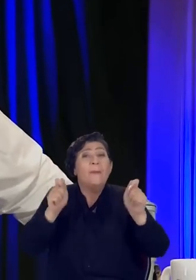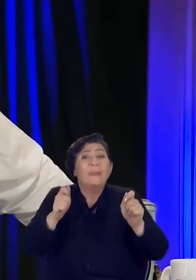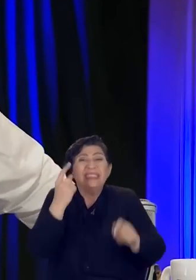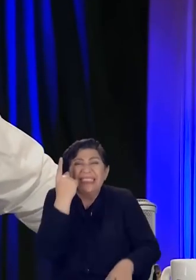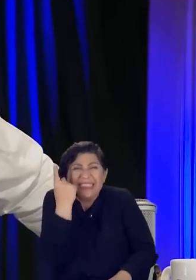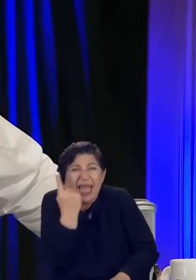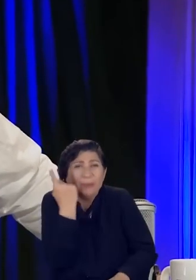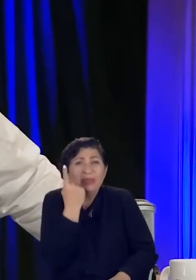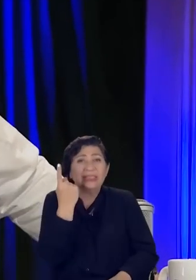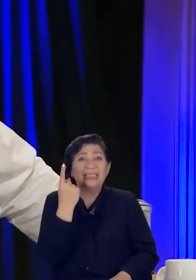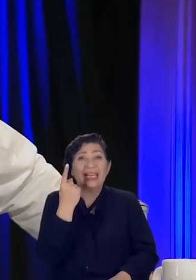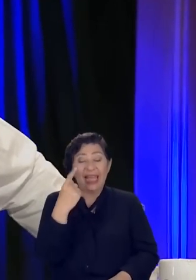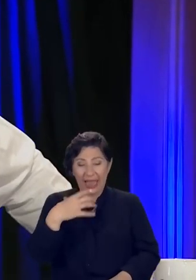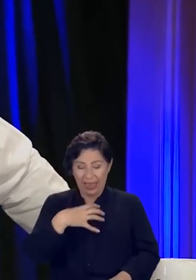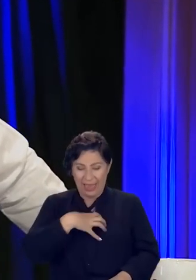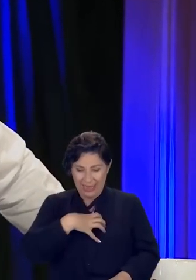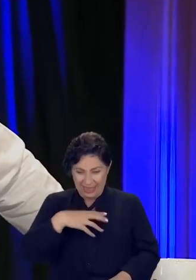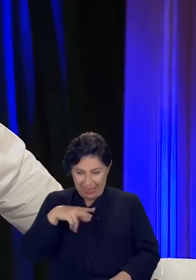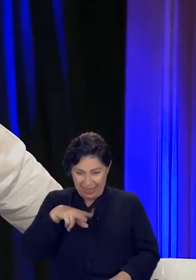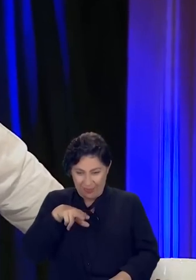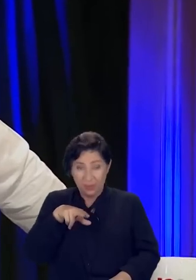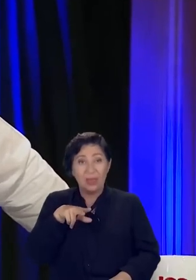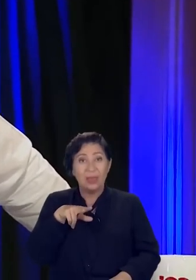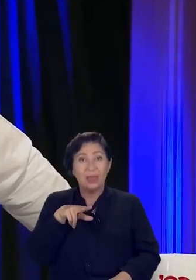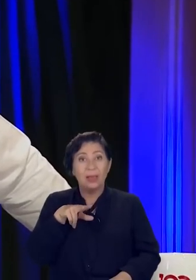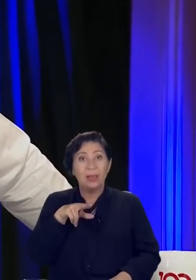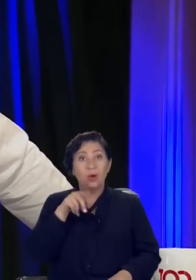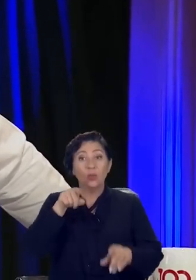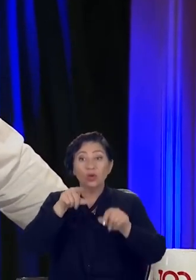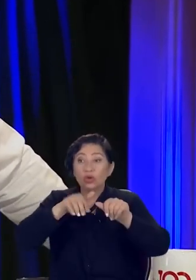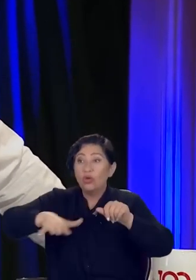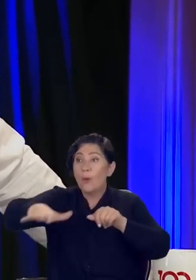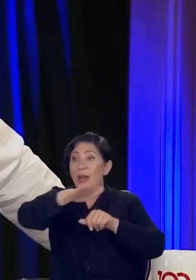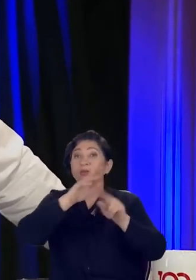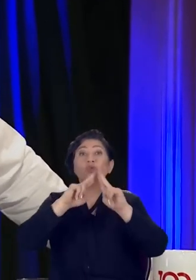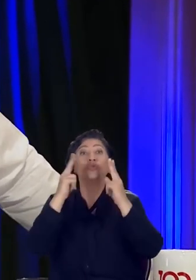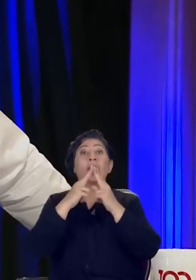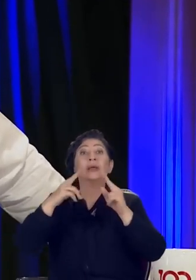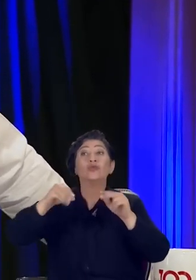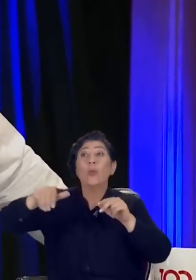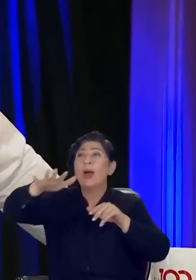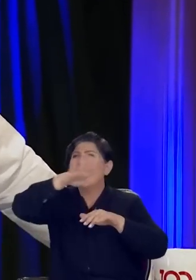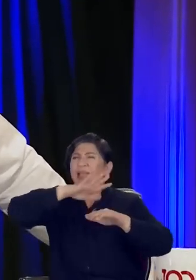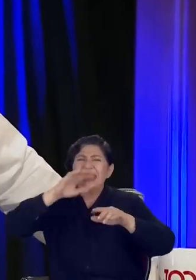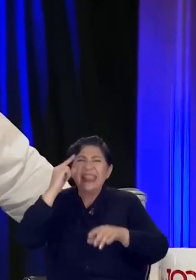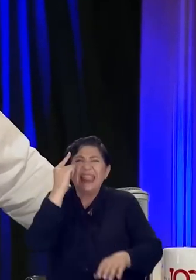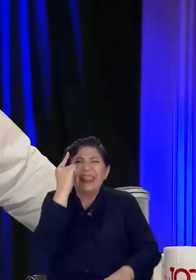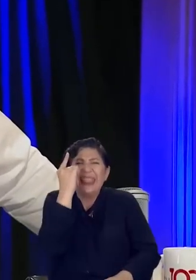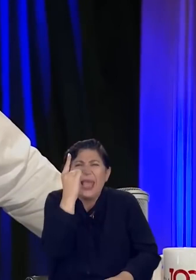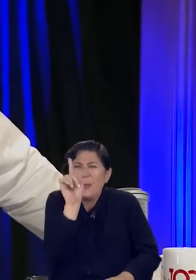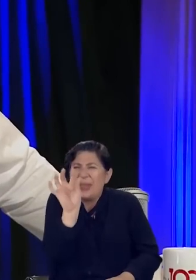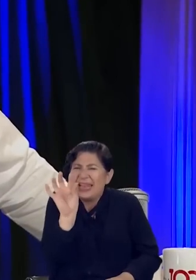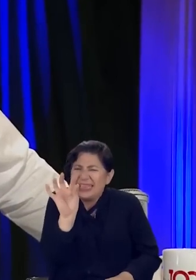Yapabileceği tek şey, kendisi gibi bu toprakların, dünya topraklarının üzerindeki tek